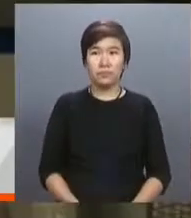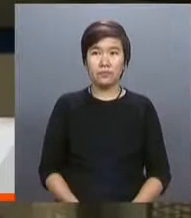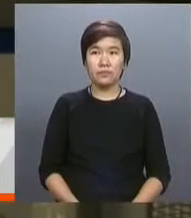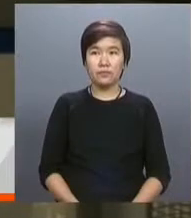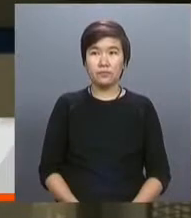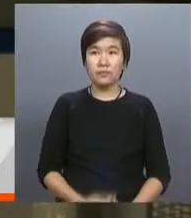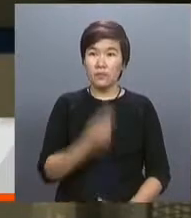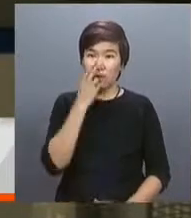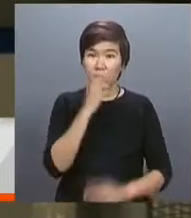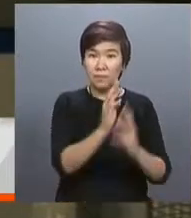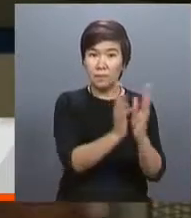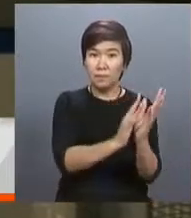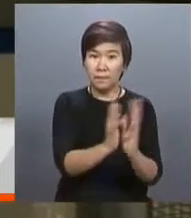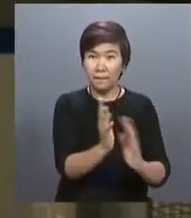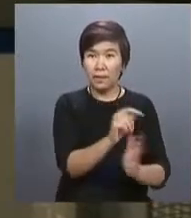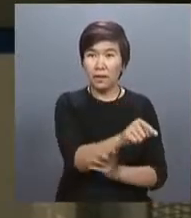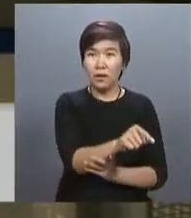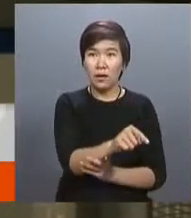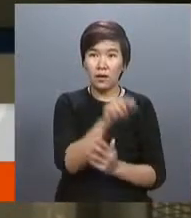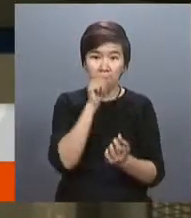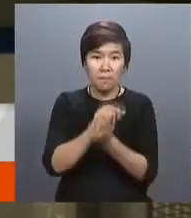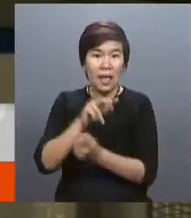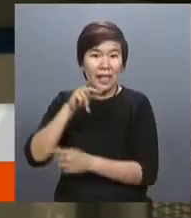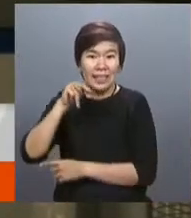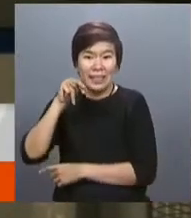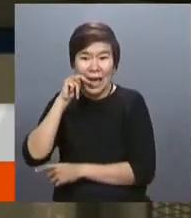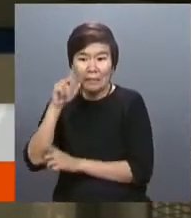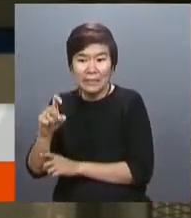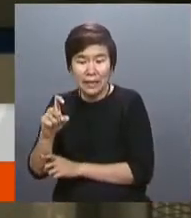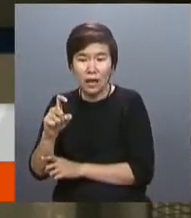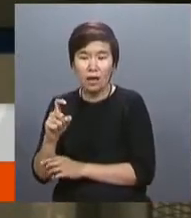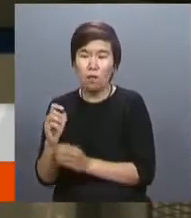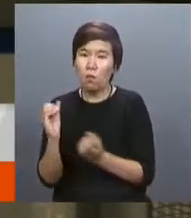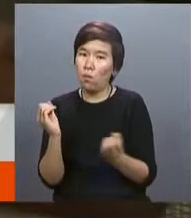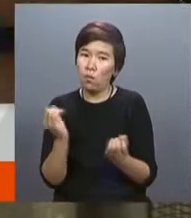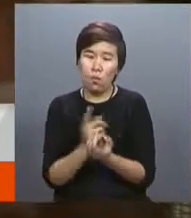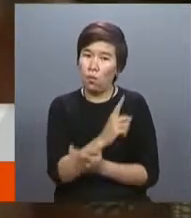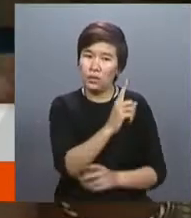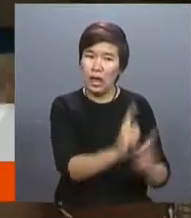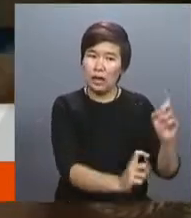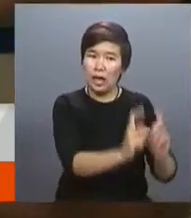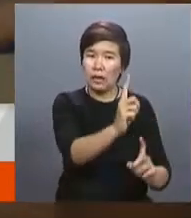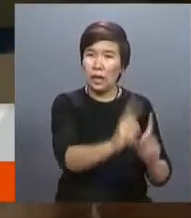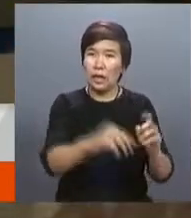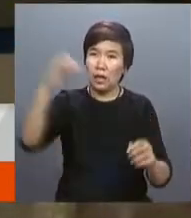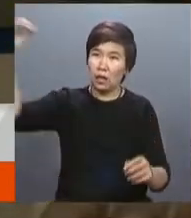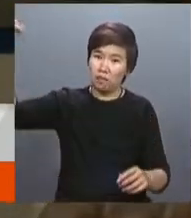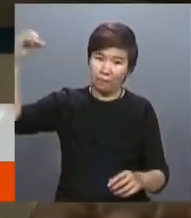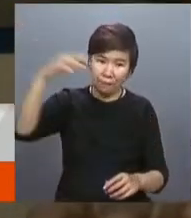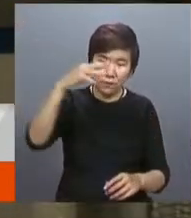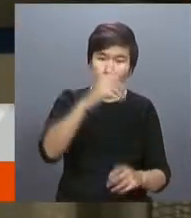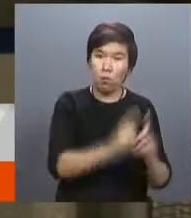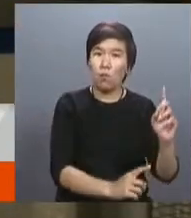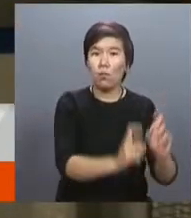ที่อยู่น้ำตื้นมันโดนน้ำจืดนี้มันจะตายหมดนึกภาพออกไหมครับเพราะว่ามันโดนแสงแดดนิดนึงมันก็ตายแล้วปะ